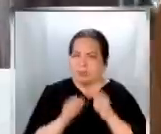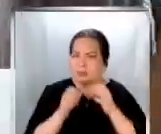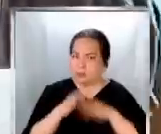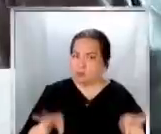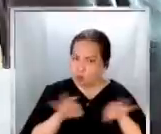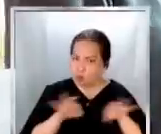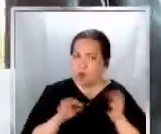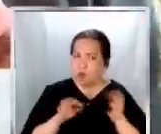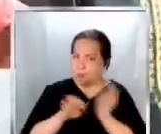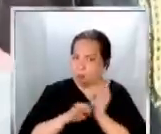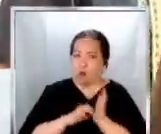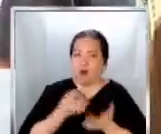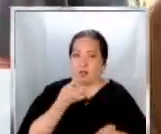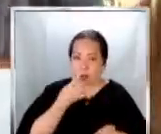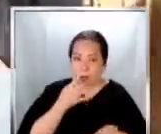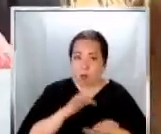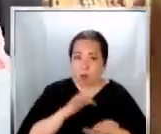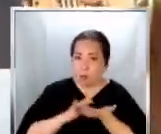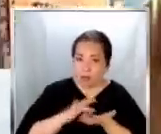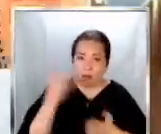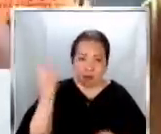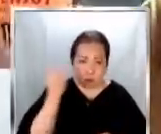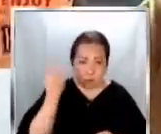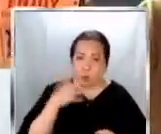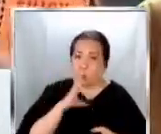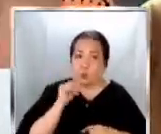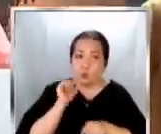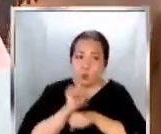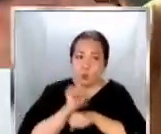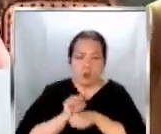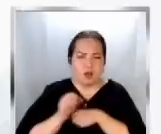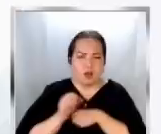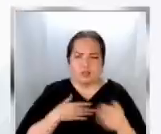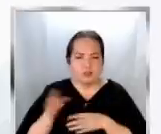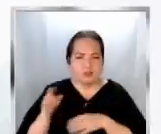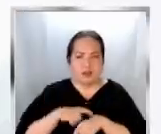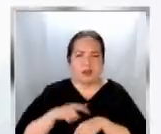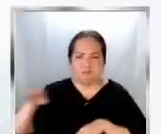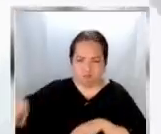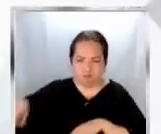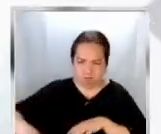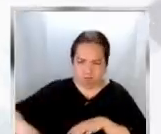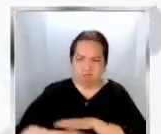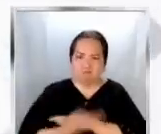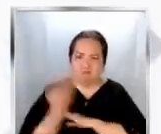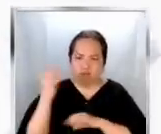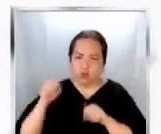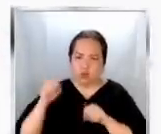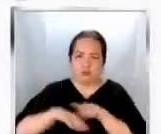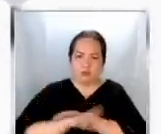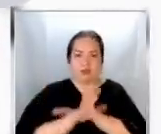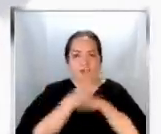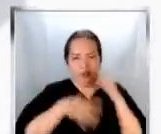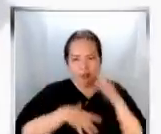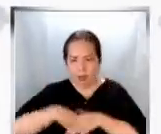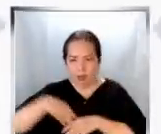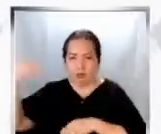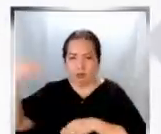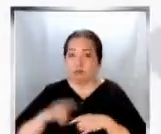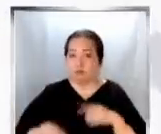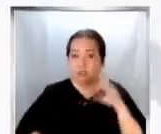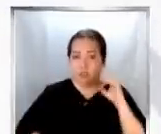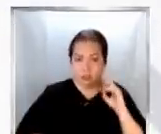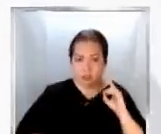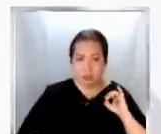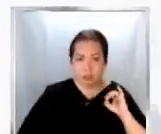emergency, yung mga magtatrabaho, kahit anong oras po yun, papasukin, palabasin. Ayon sa DILG, hindi sila nagkulang sa pagtuturo sa